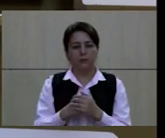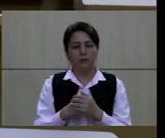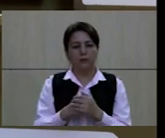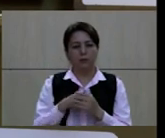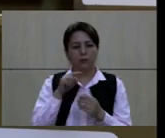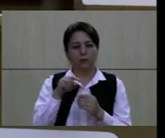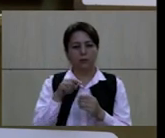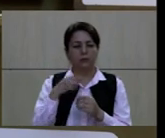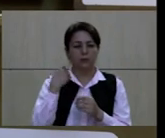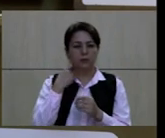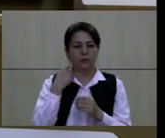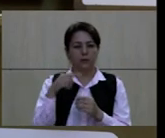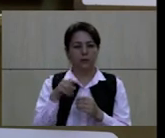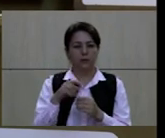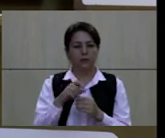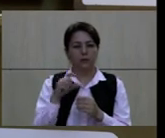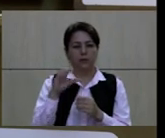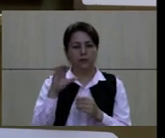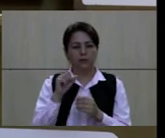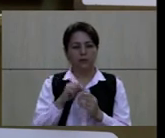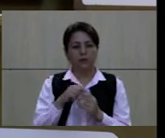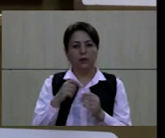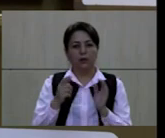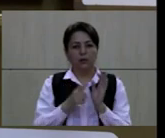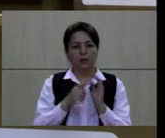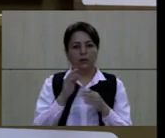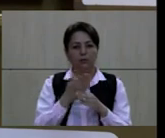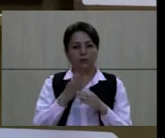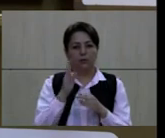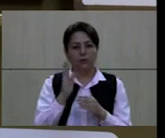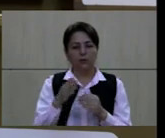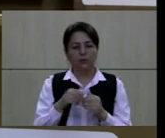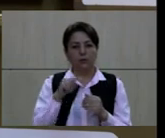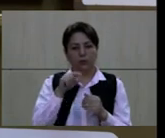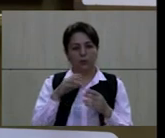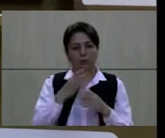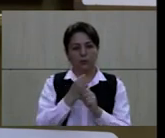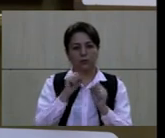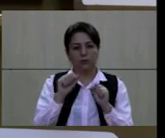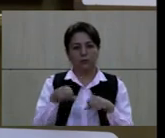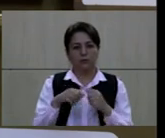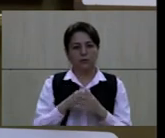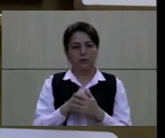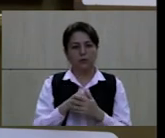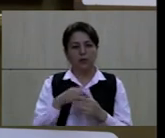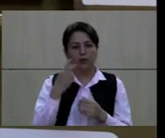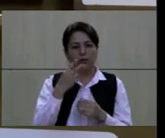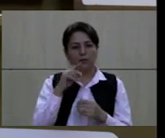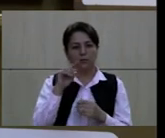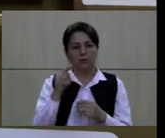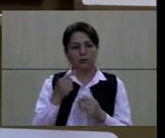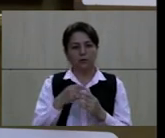bu son esa demak 7 ga bo'linadi. Bunu ham qisqartirib qo'yamiz. 2